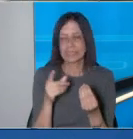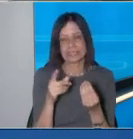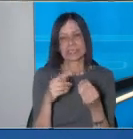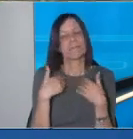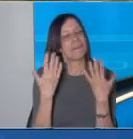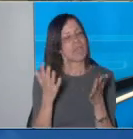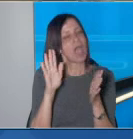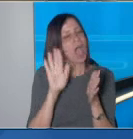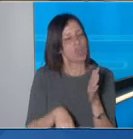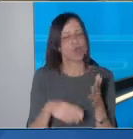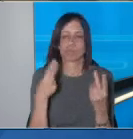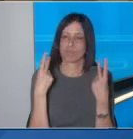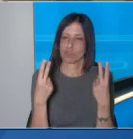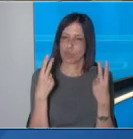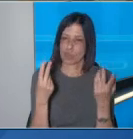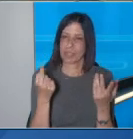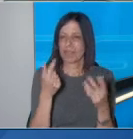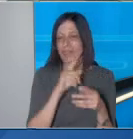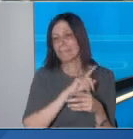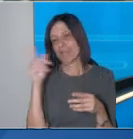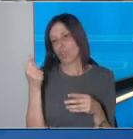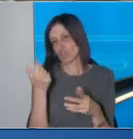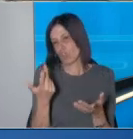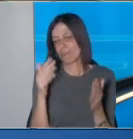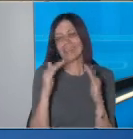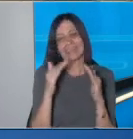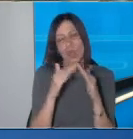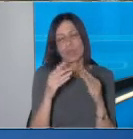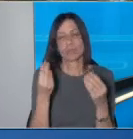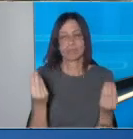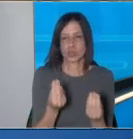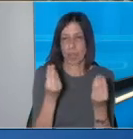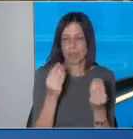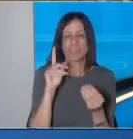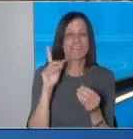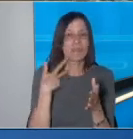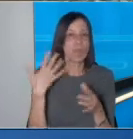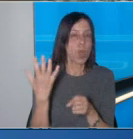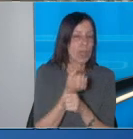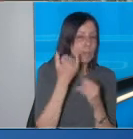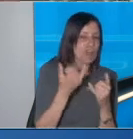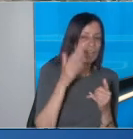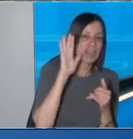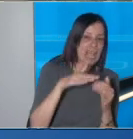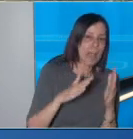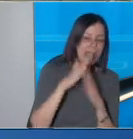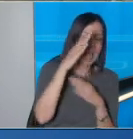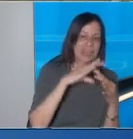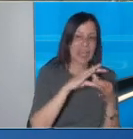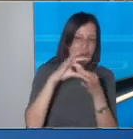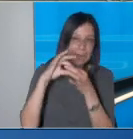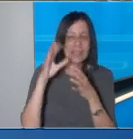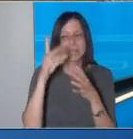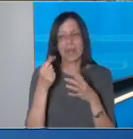מביאה הנחות מאוד משמעותיות, של כמעט מיליון שקלים בדירות מסוימות. אבל אם לוקחים עכשיו גם את העלאת הריבית, גם את